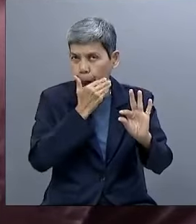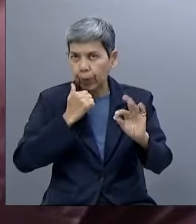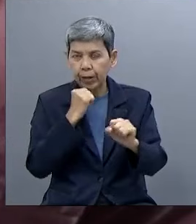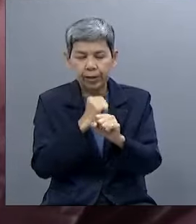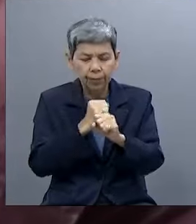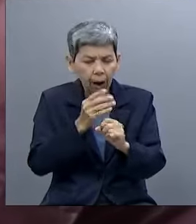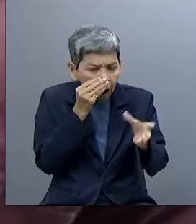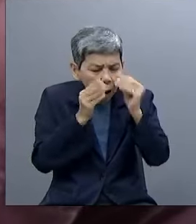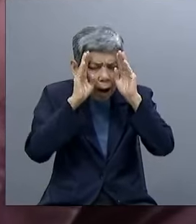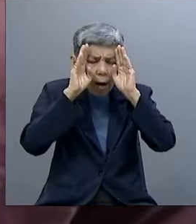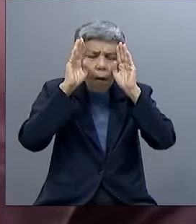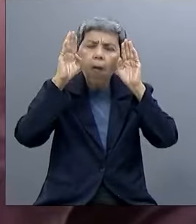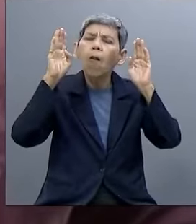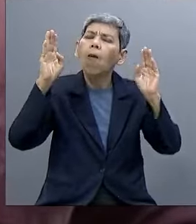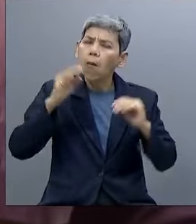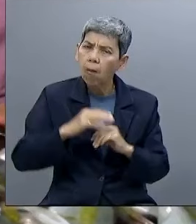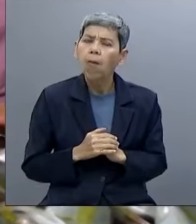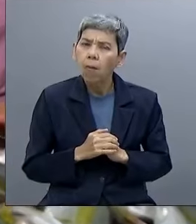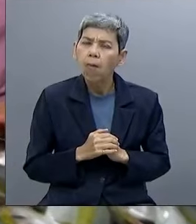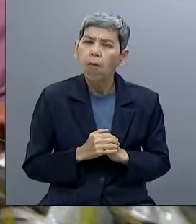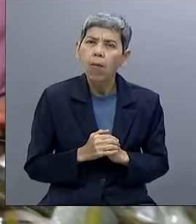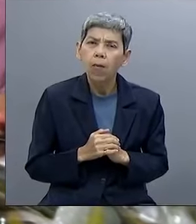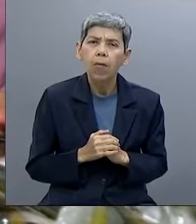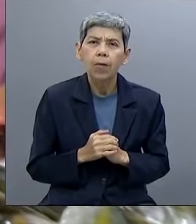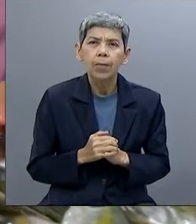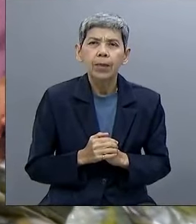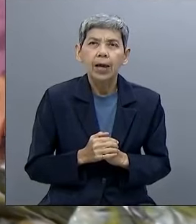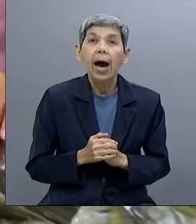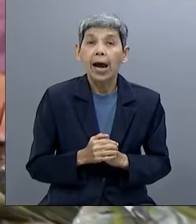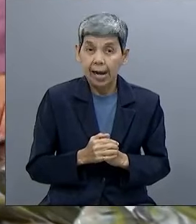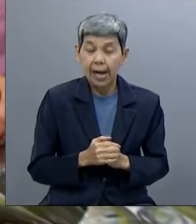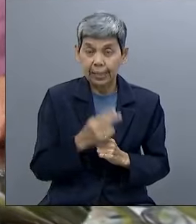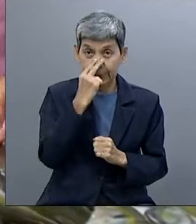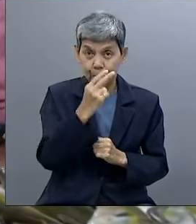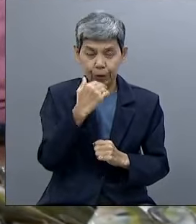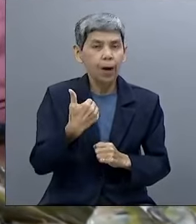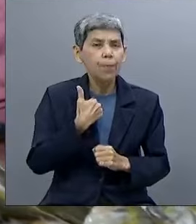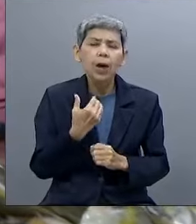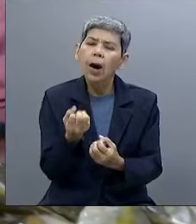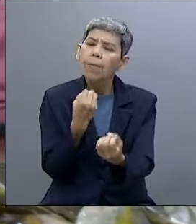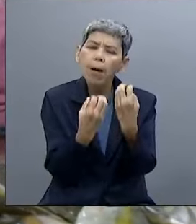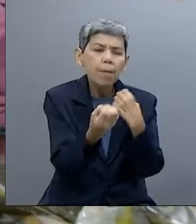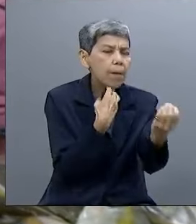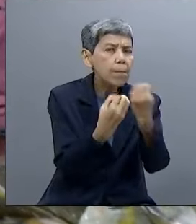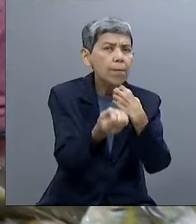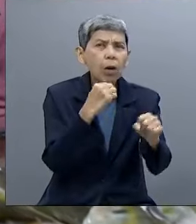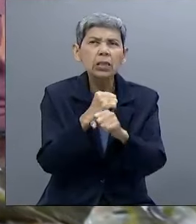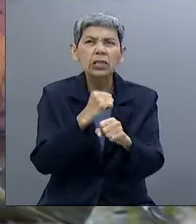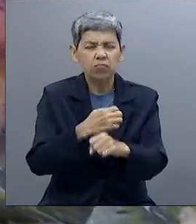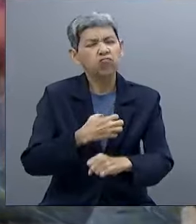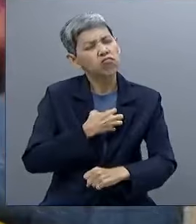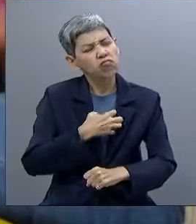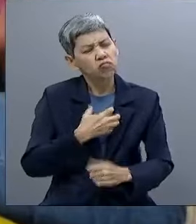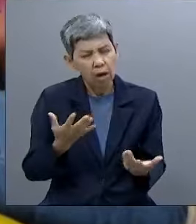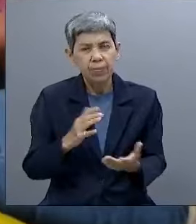บการณ์ใหม่ๆให้กับนักท่องเที่ยวได้เป็นอย่างดีค่ะพร้อมกันนี้เรายังได้รับฟังเสียงสะท้อนจากชาวบ้านที่เขายังหวังค่ะว่